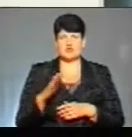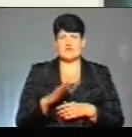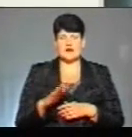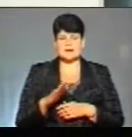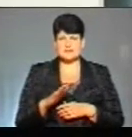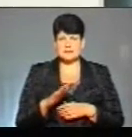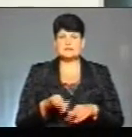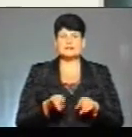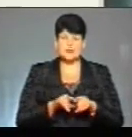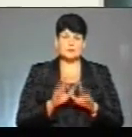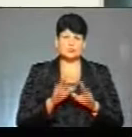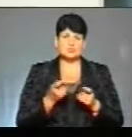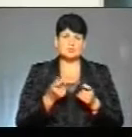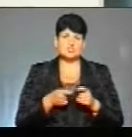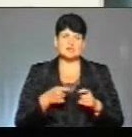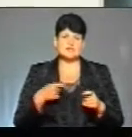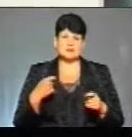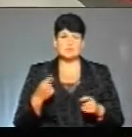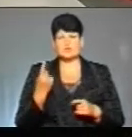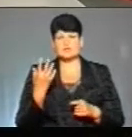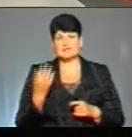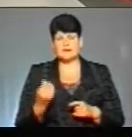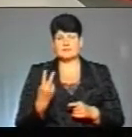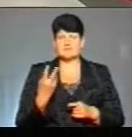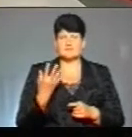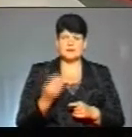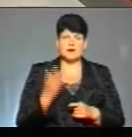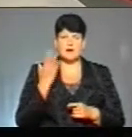вересня. Так буде трішки затримка день-два, коли ми будемо